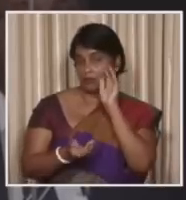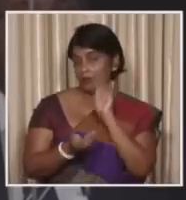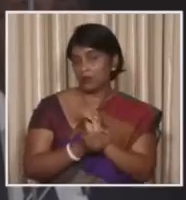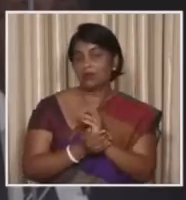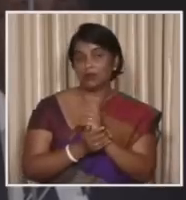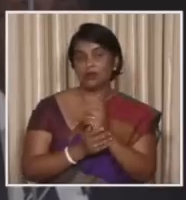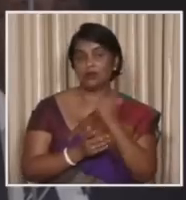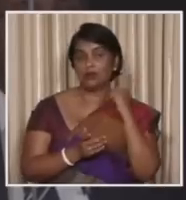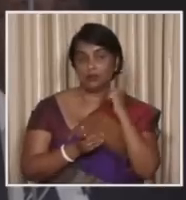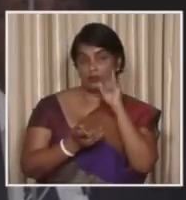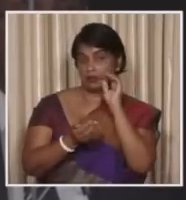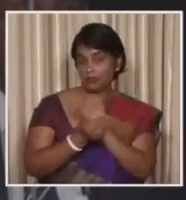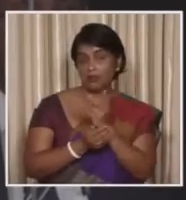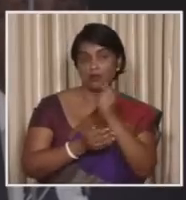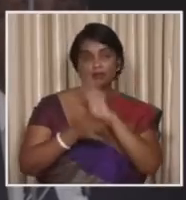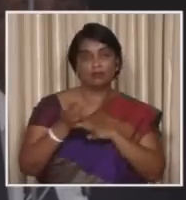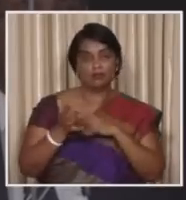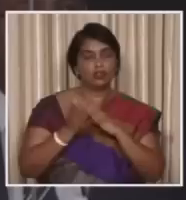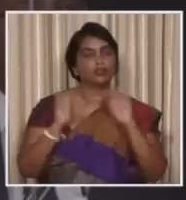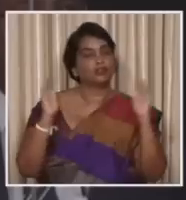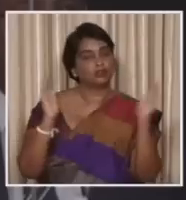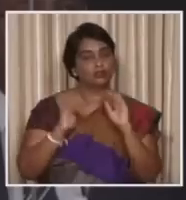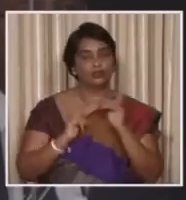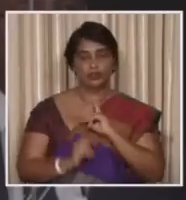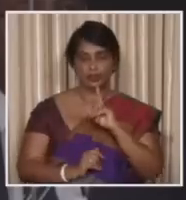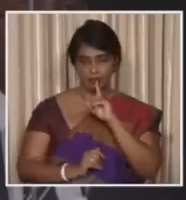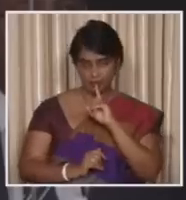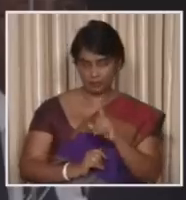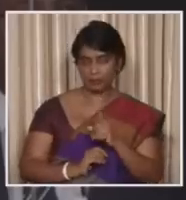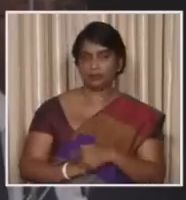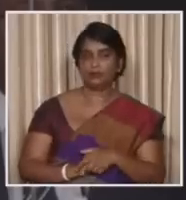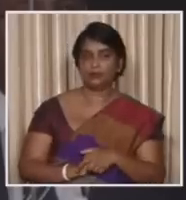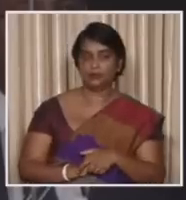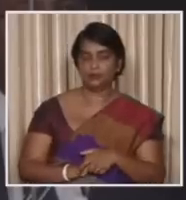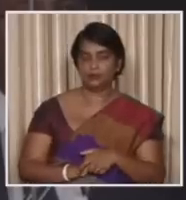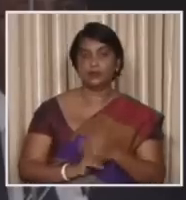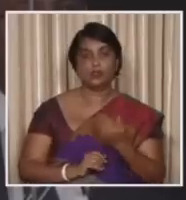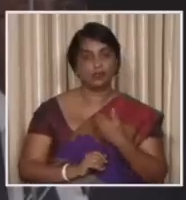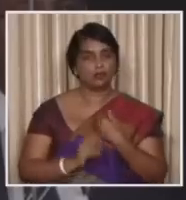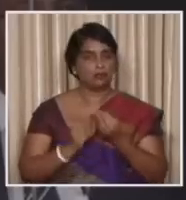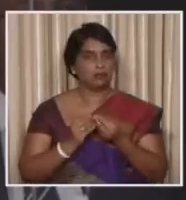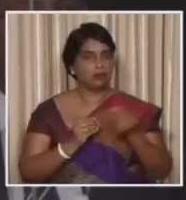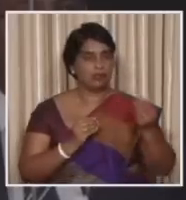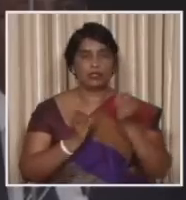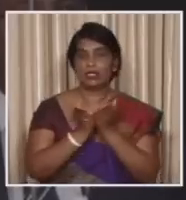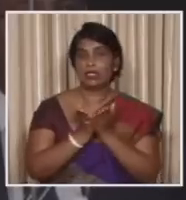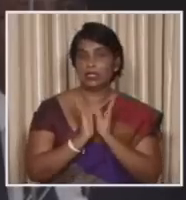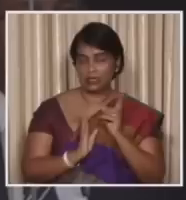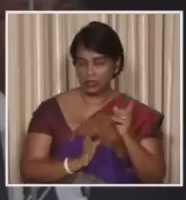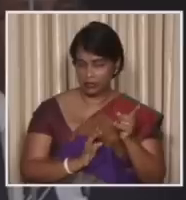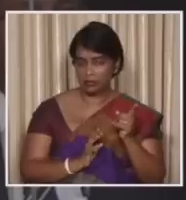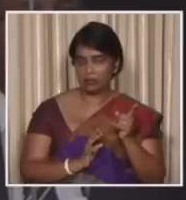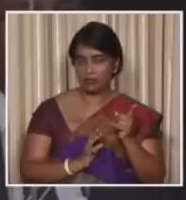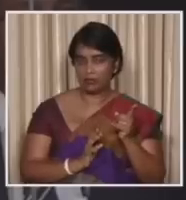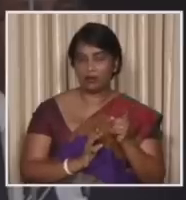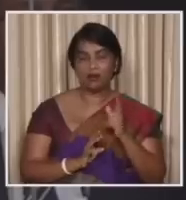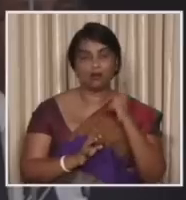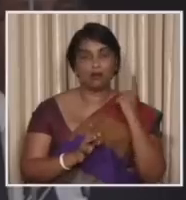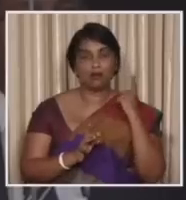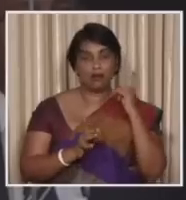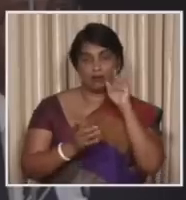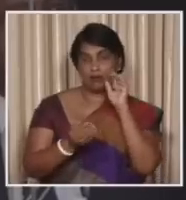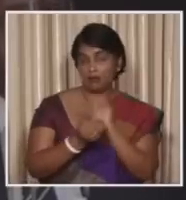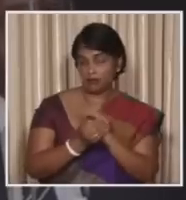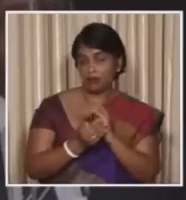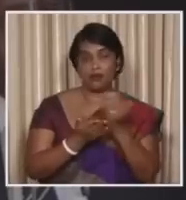मम वचन कीप संधान कर अपे असल्लेसी इंदिया आरक्षा